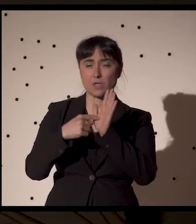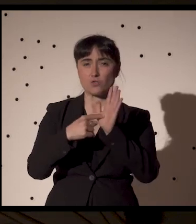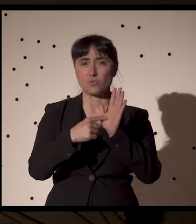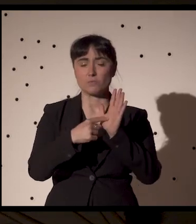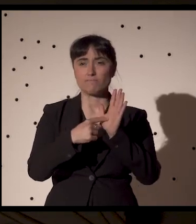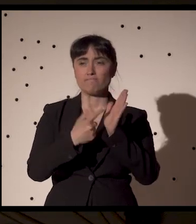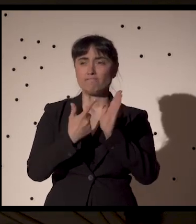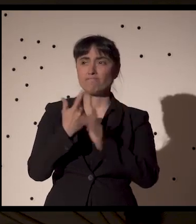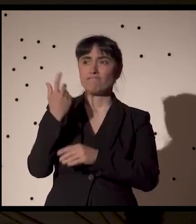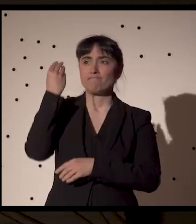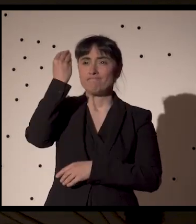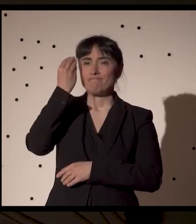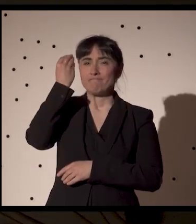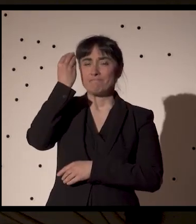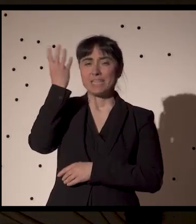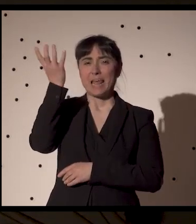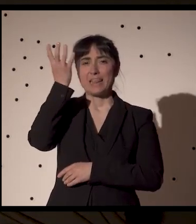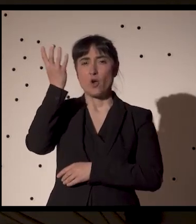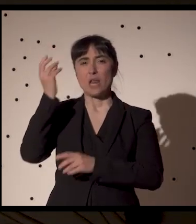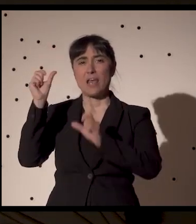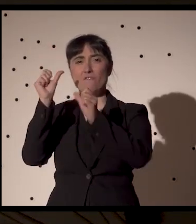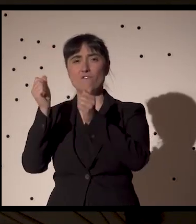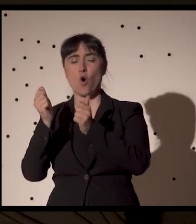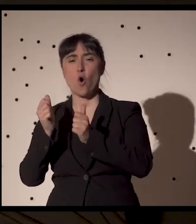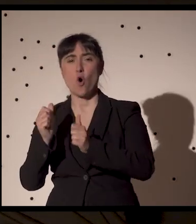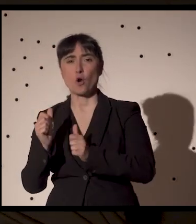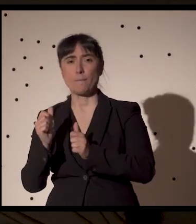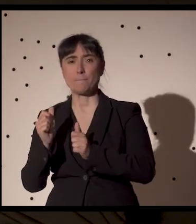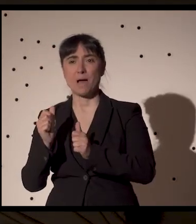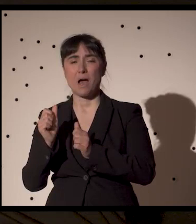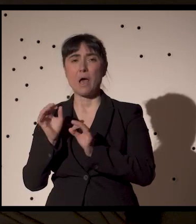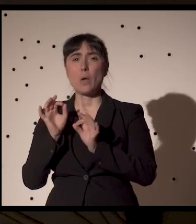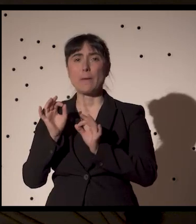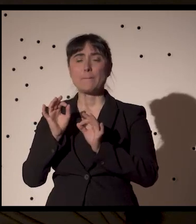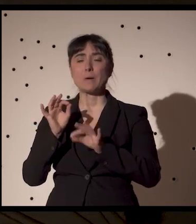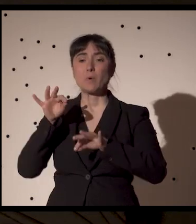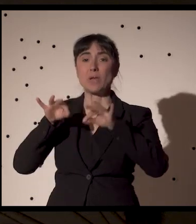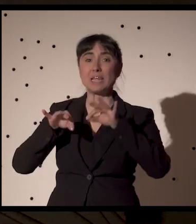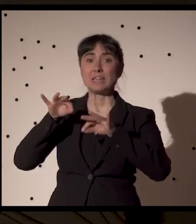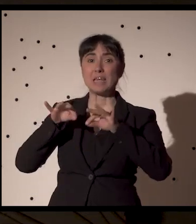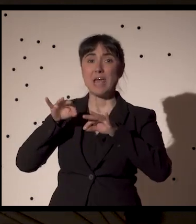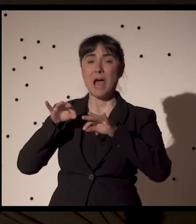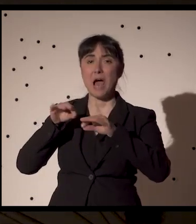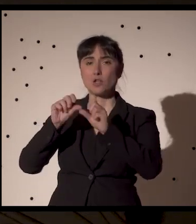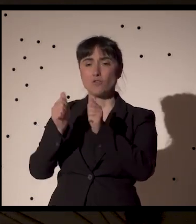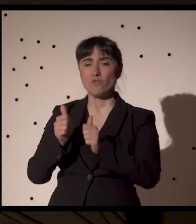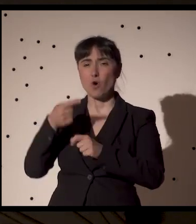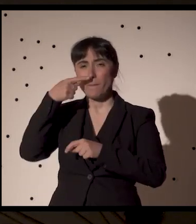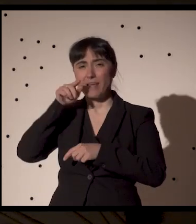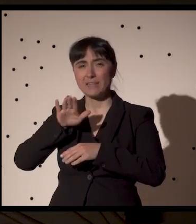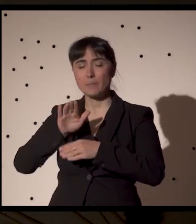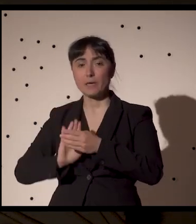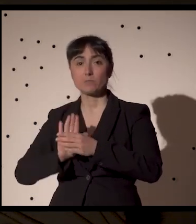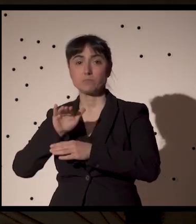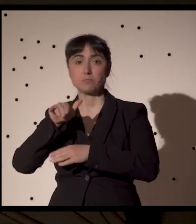il cosiddetto post drammatico al superamento della Dimensione drammaturgica propriamente detto la rideclinazione della drammaturgia